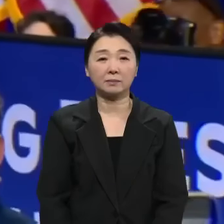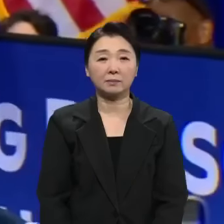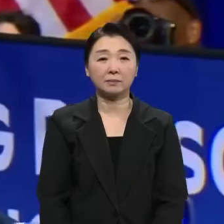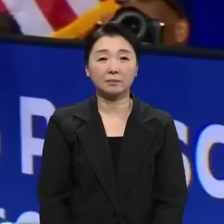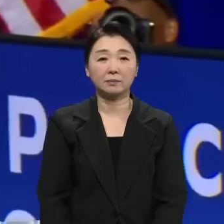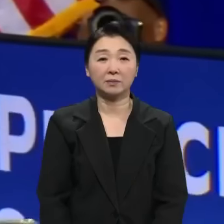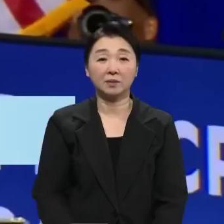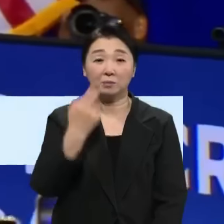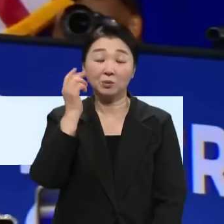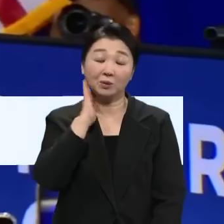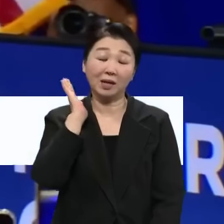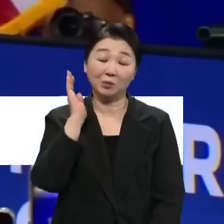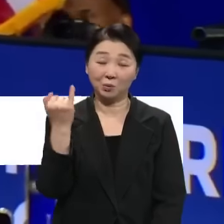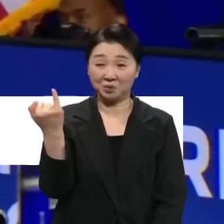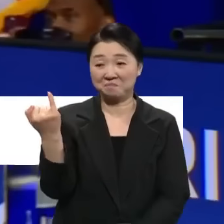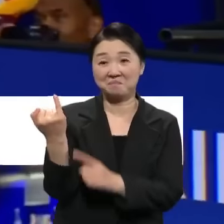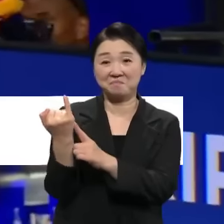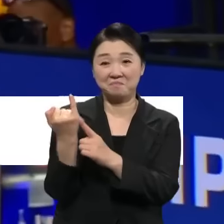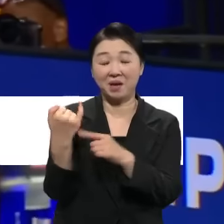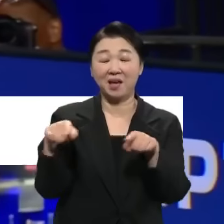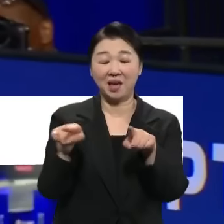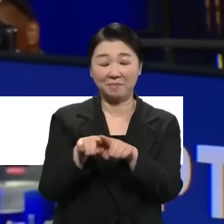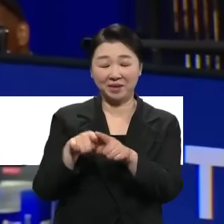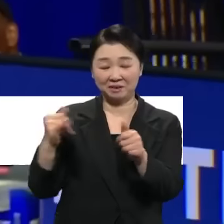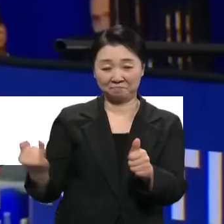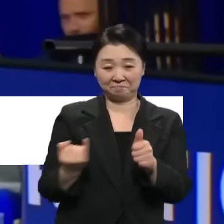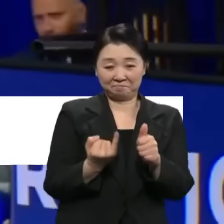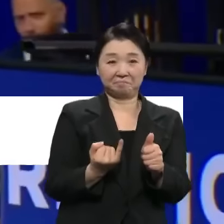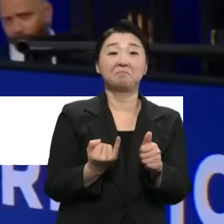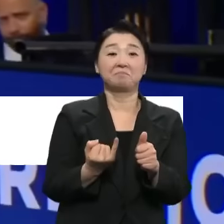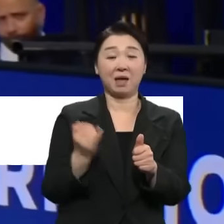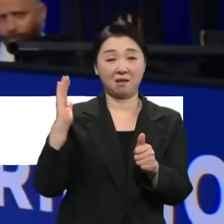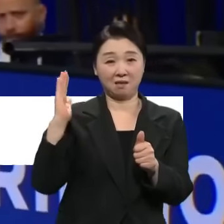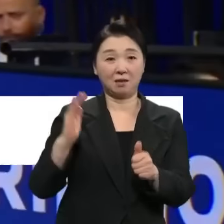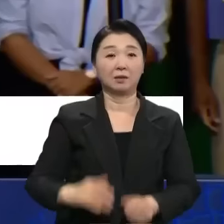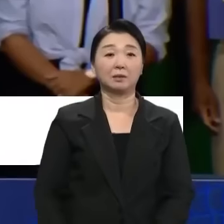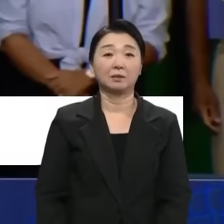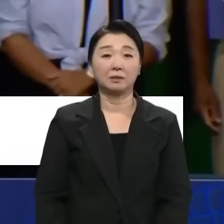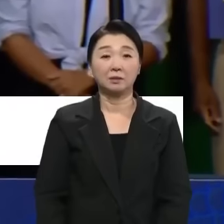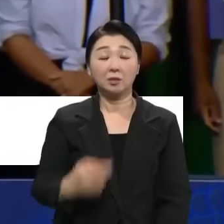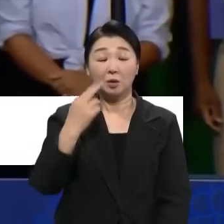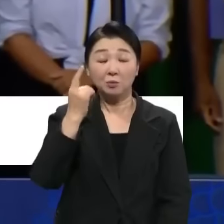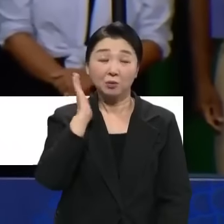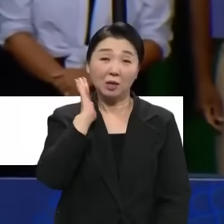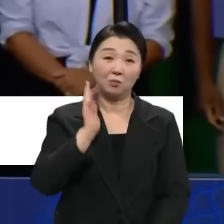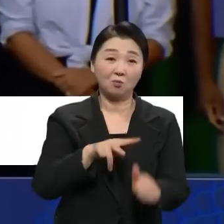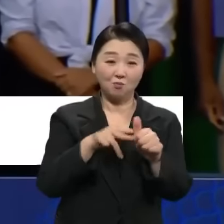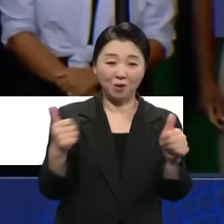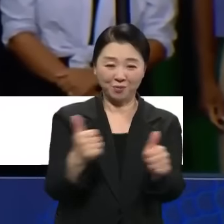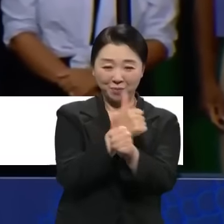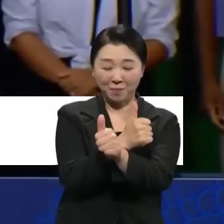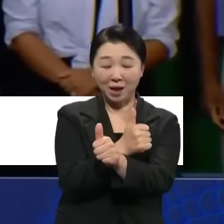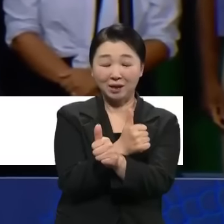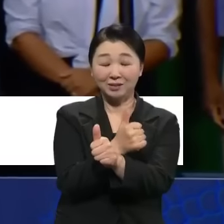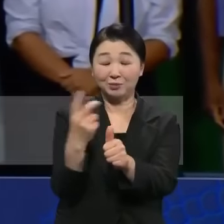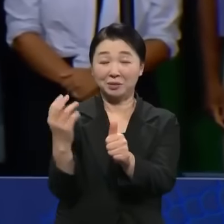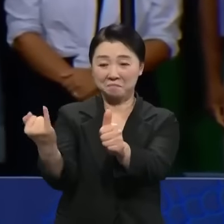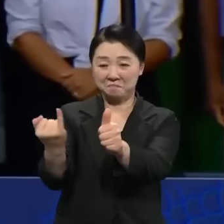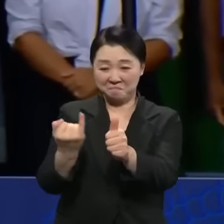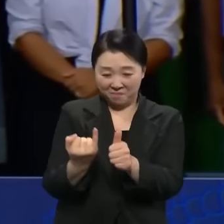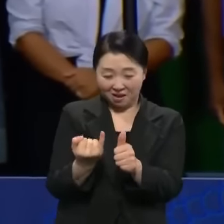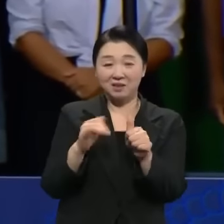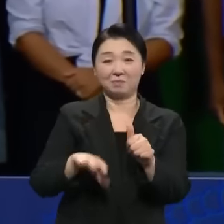바이든 대통령과 해리스 부통령이 나란히 단상에 오릅니다. 민주당 대통령 후보가 교체된 이후 공개석상에 두 사람이 함께 모습을